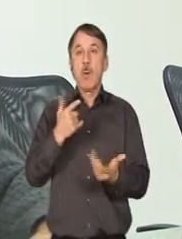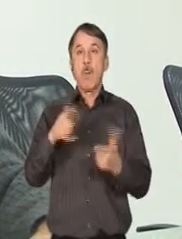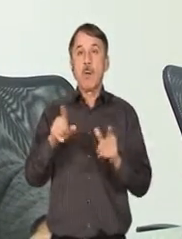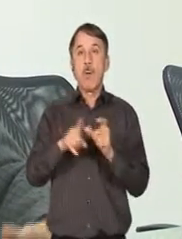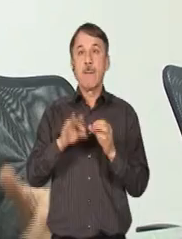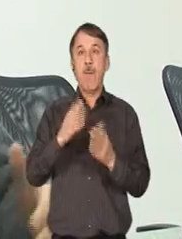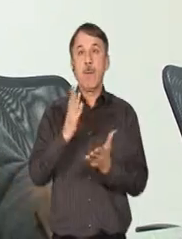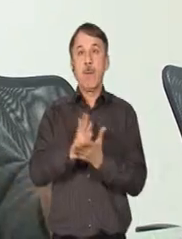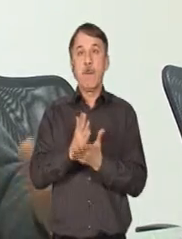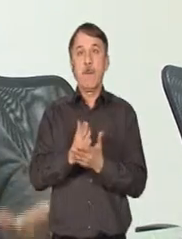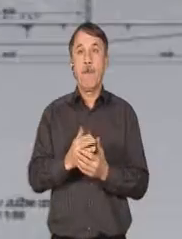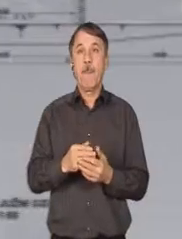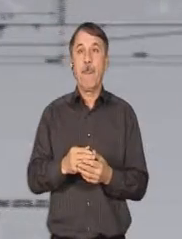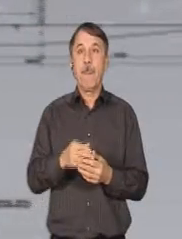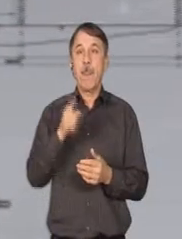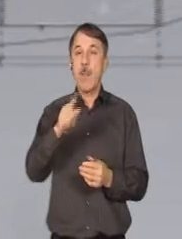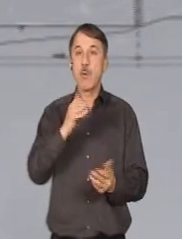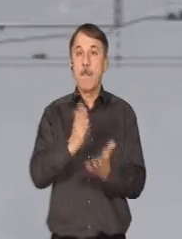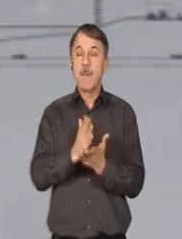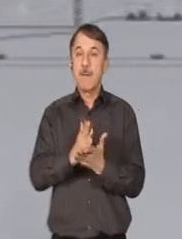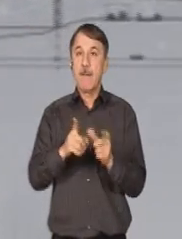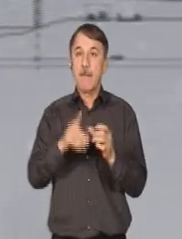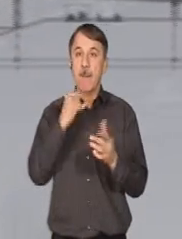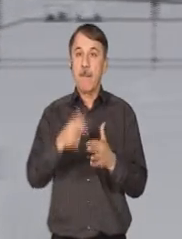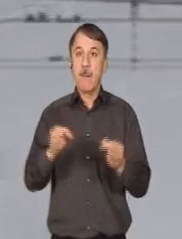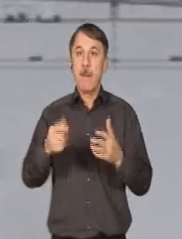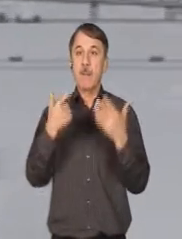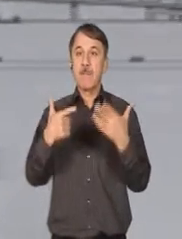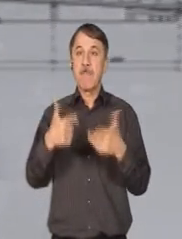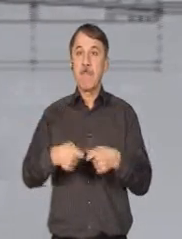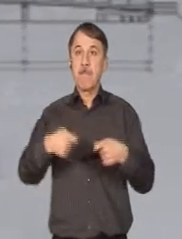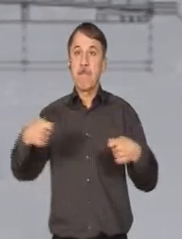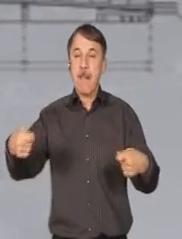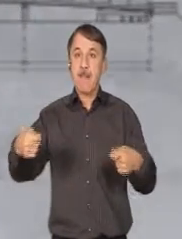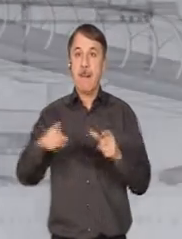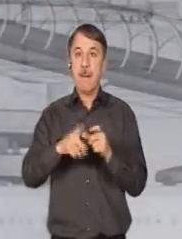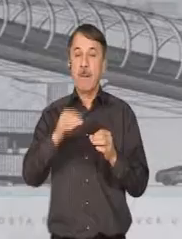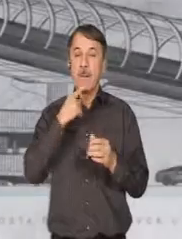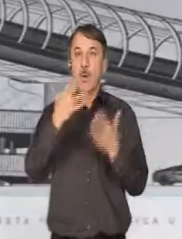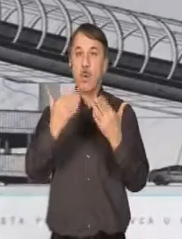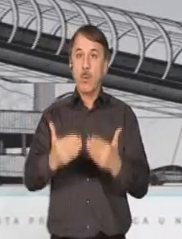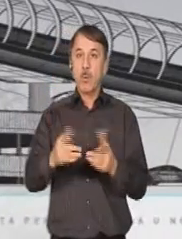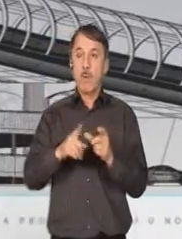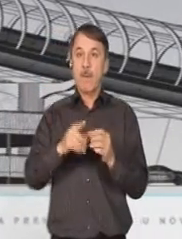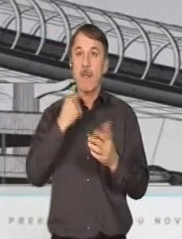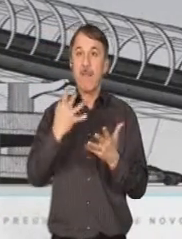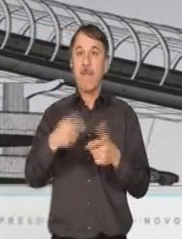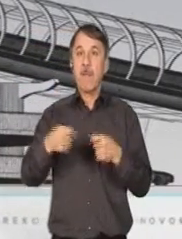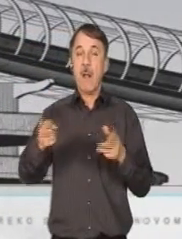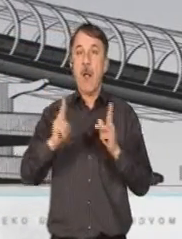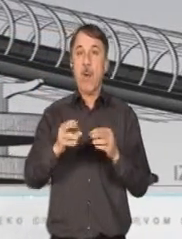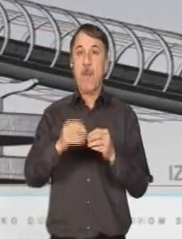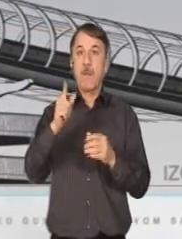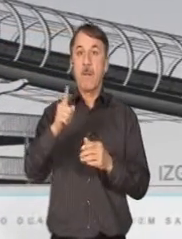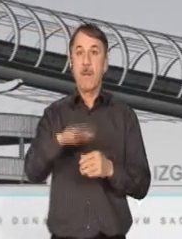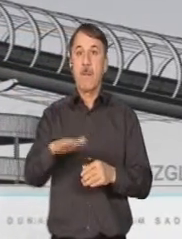biti potpuno u funkciji. Ovaj most biće dugačak 270 metara i imaće minimalnu visinu od 9 metara kako